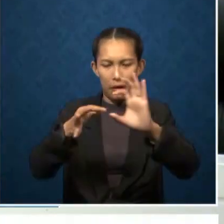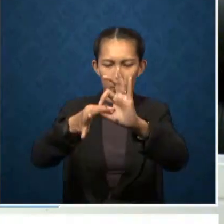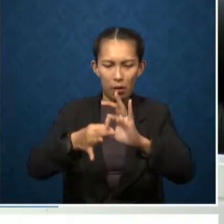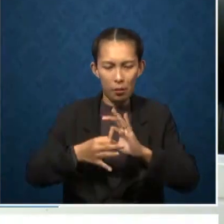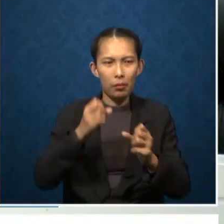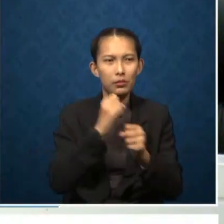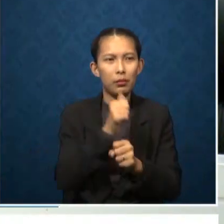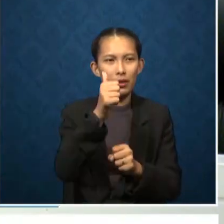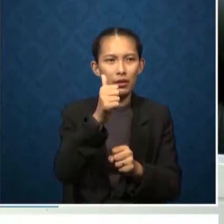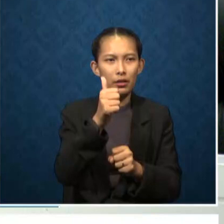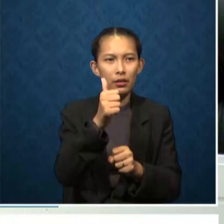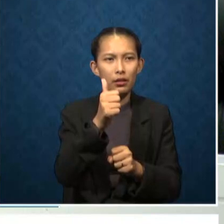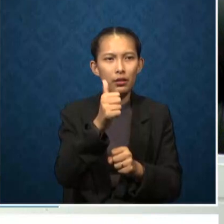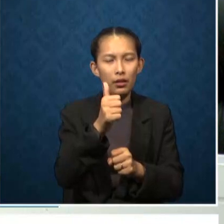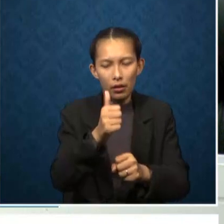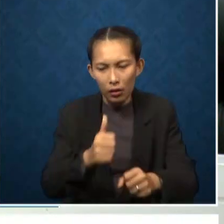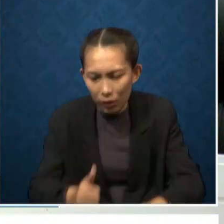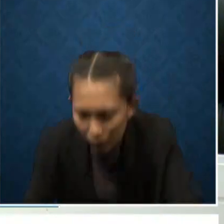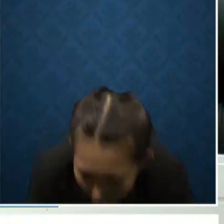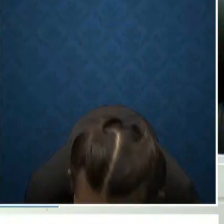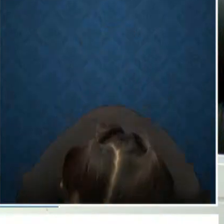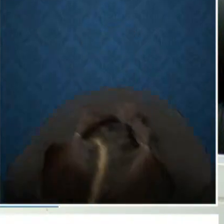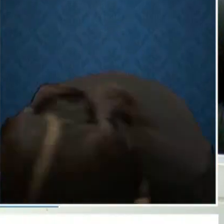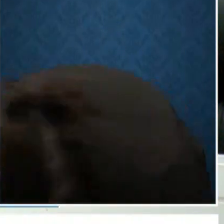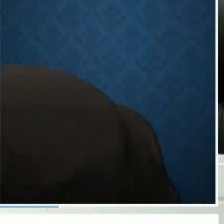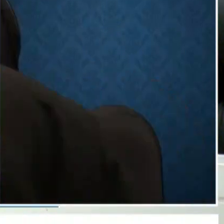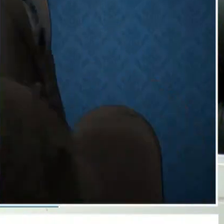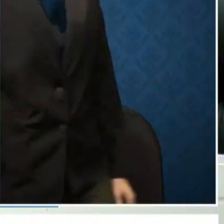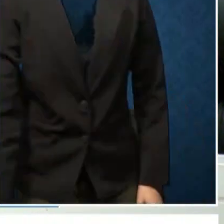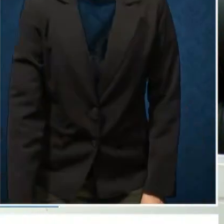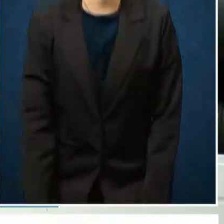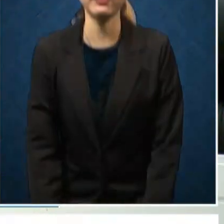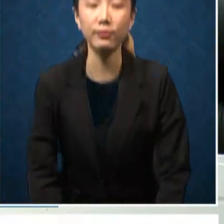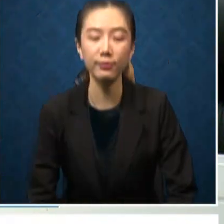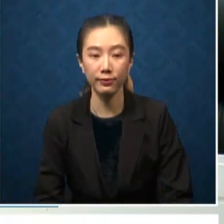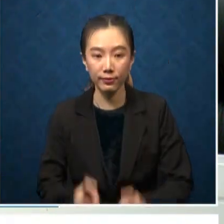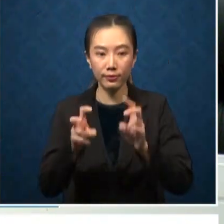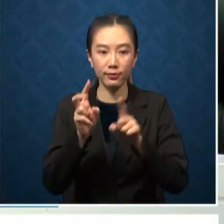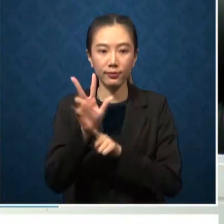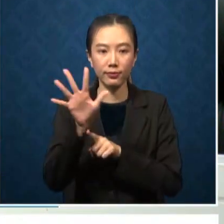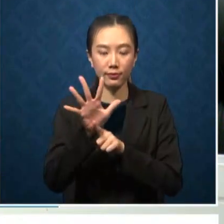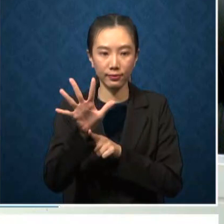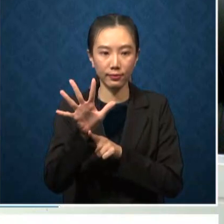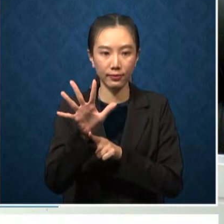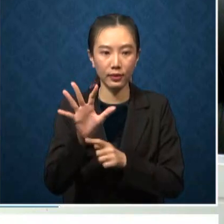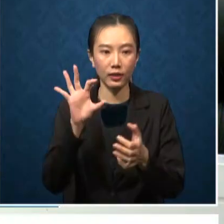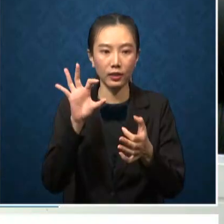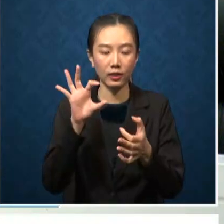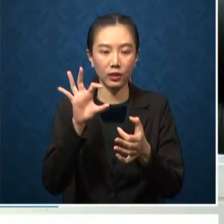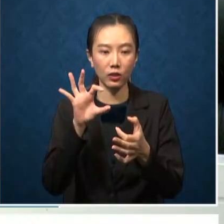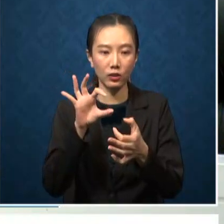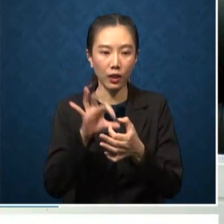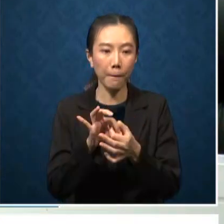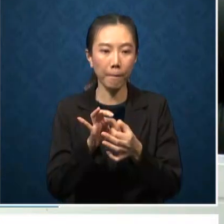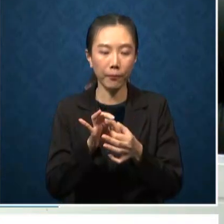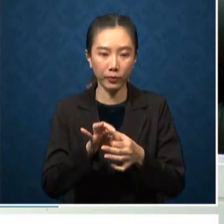ข้อมูลกันได้ประเด็นที่5นะคะเป็นเรื่องของการที่พัฒนารูปแบบการเพิ่มประสิทธิภาพบริหารราชการต้องขอนำเรียนว่าในปี